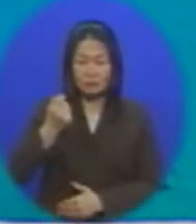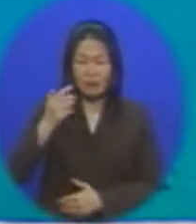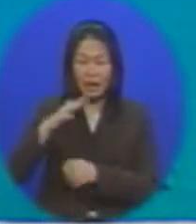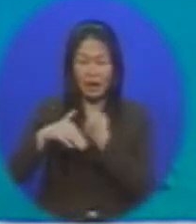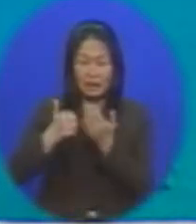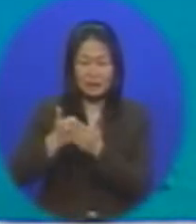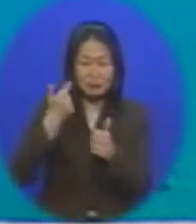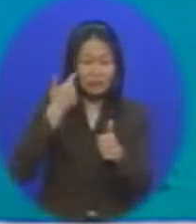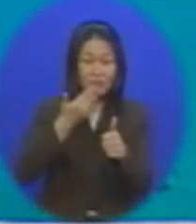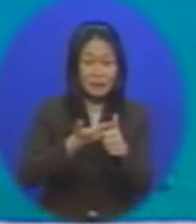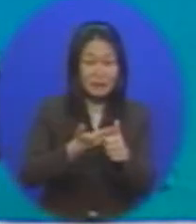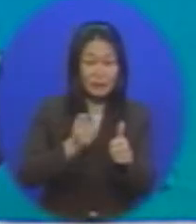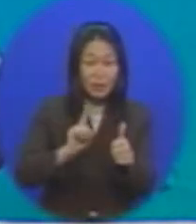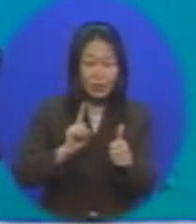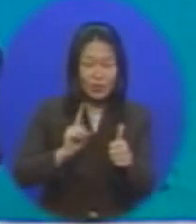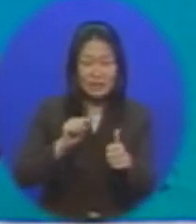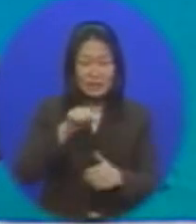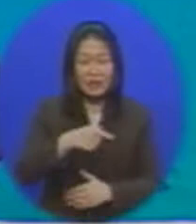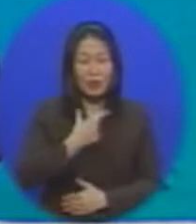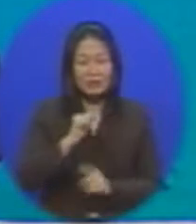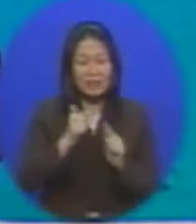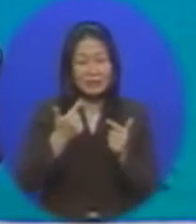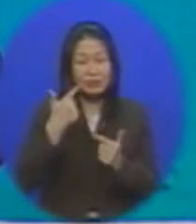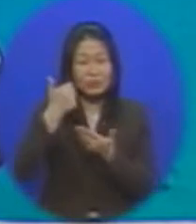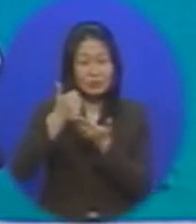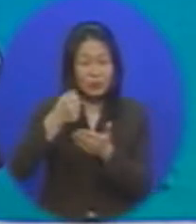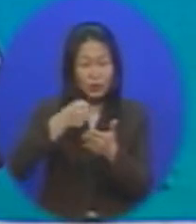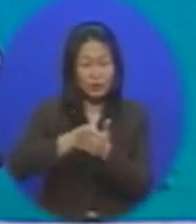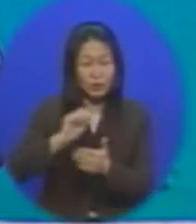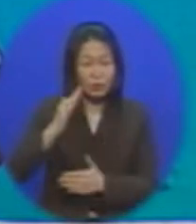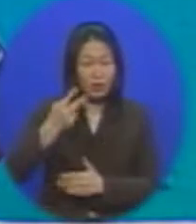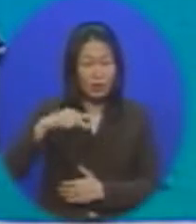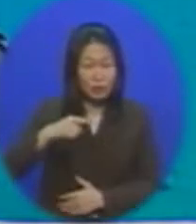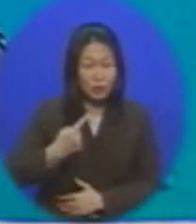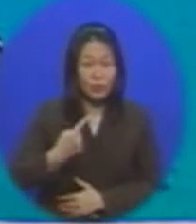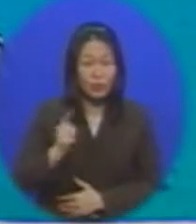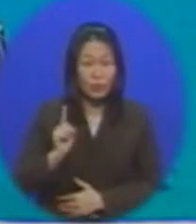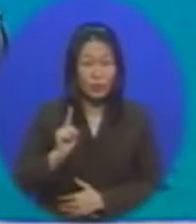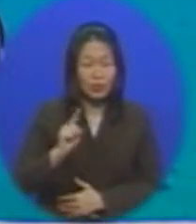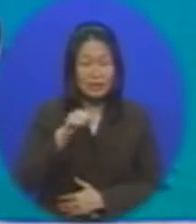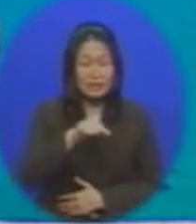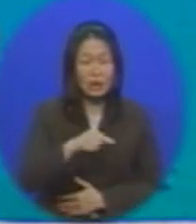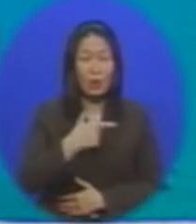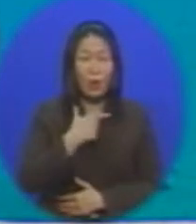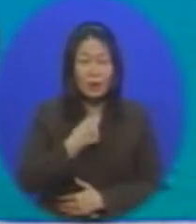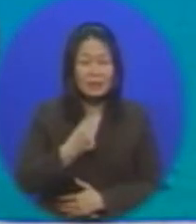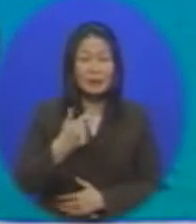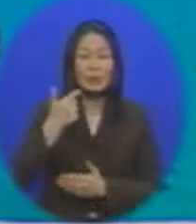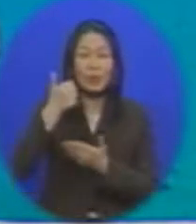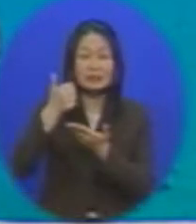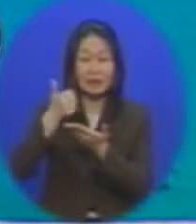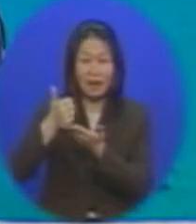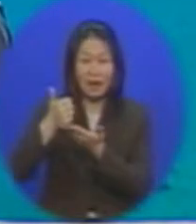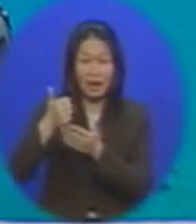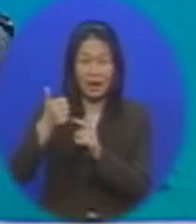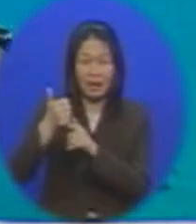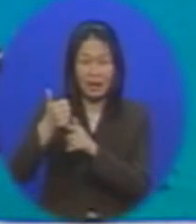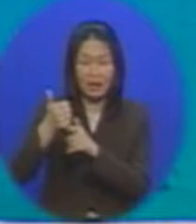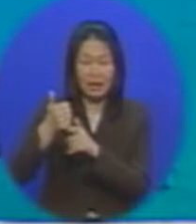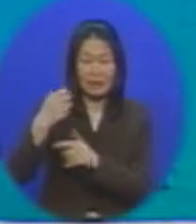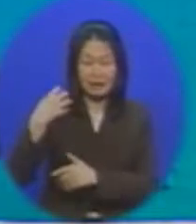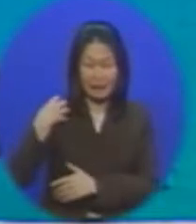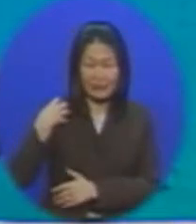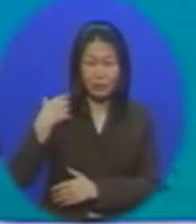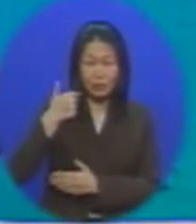하시더라고요 내가 원하지 않는 목사가 결정이 되어도 내가 원하는 목사가 다님 자가